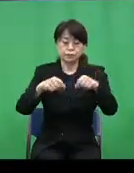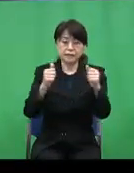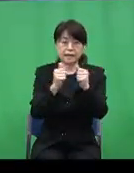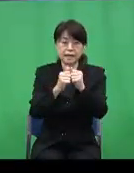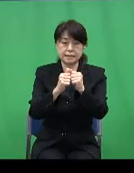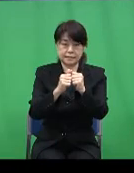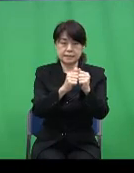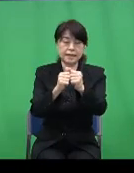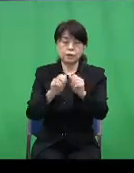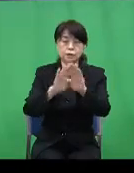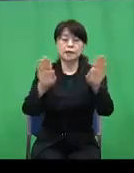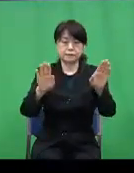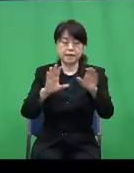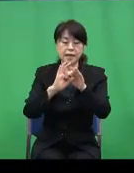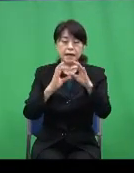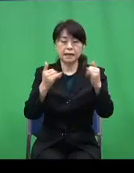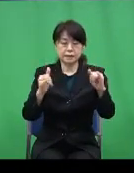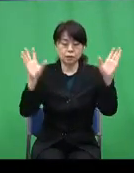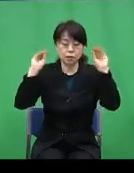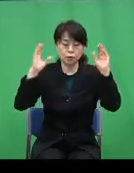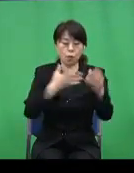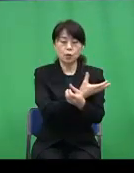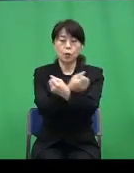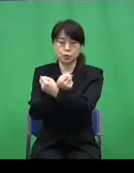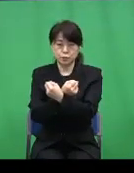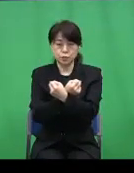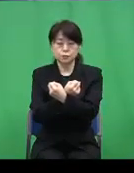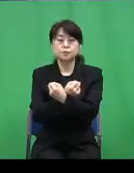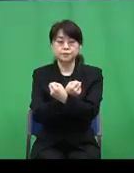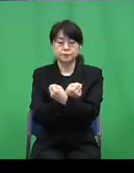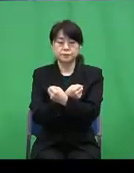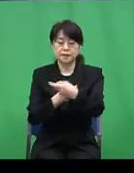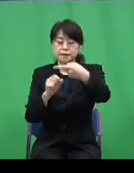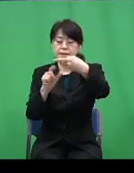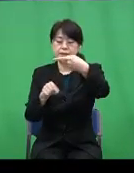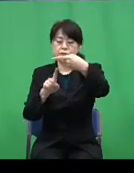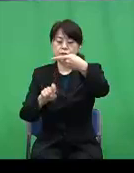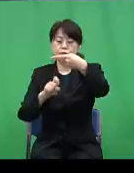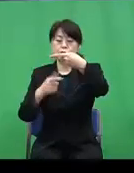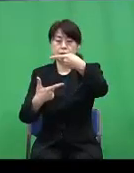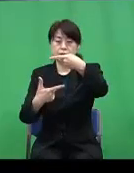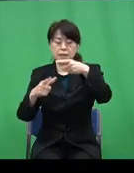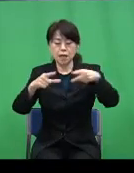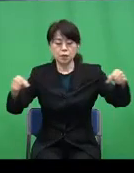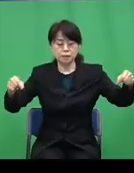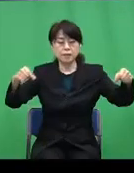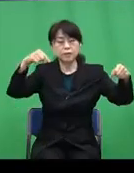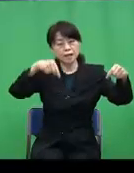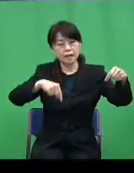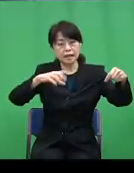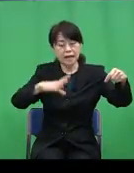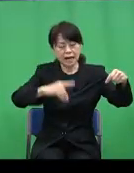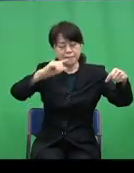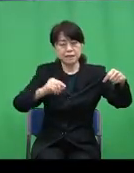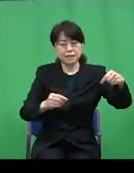して、関係者との情報共有をする。それから1月16日にですね、国内発生ということ